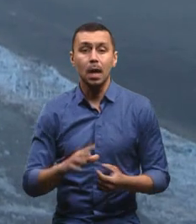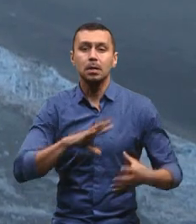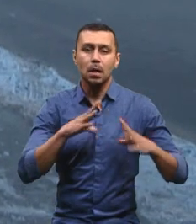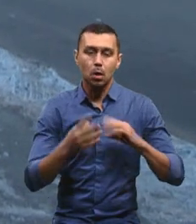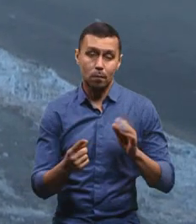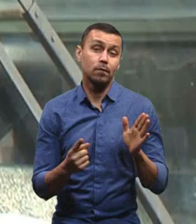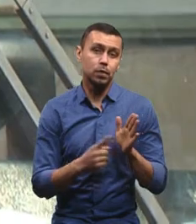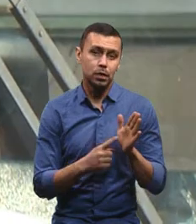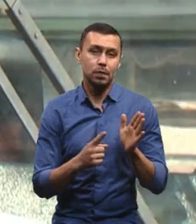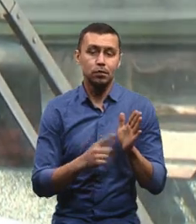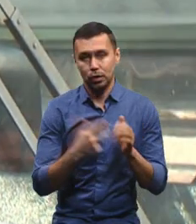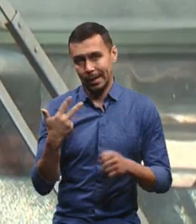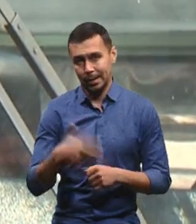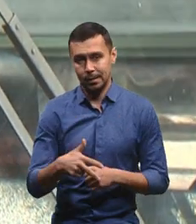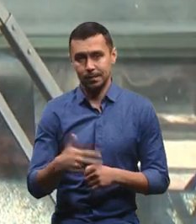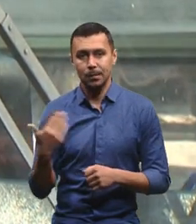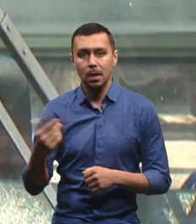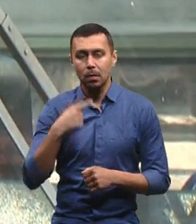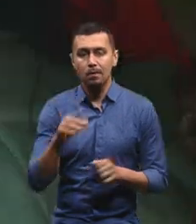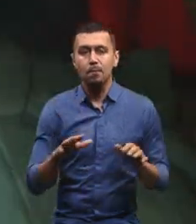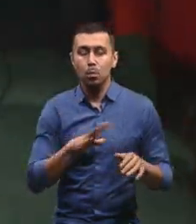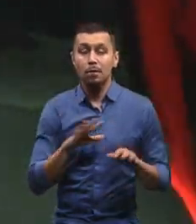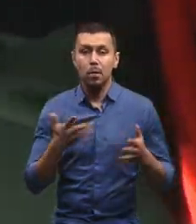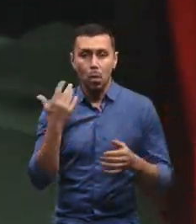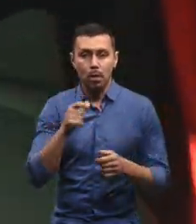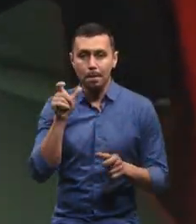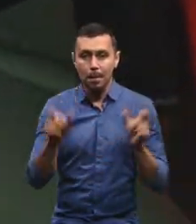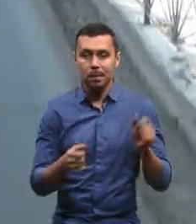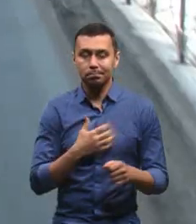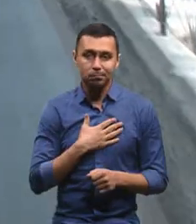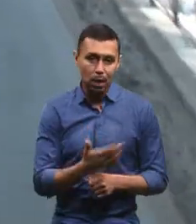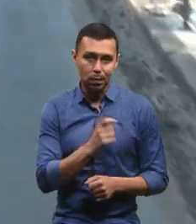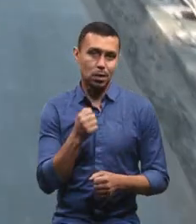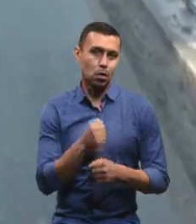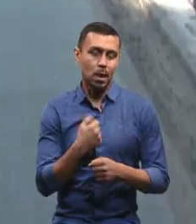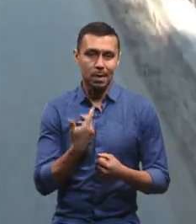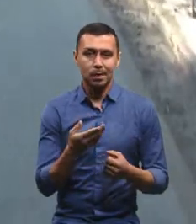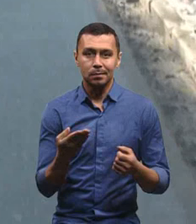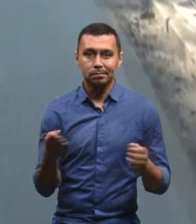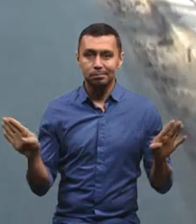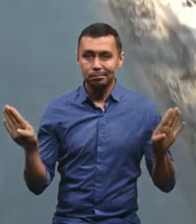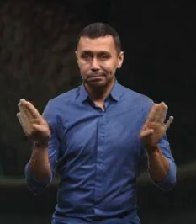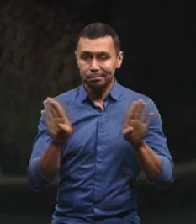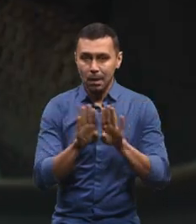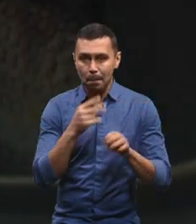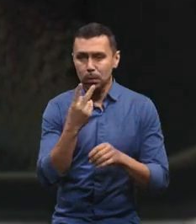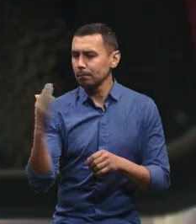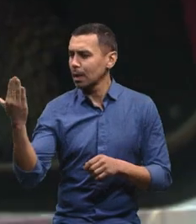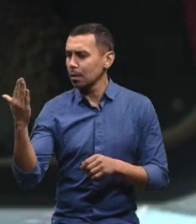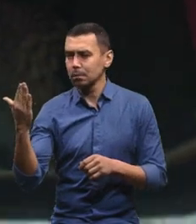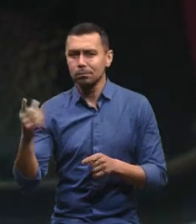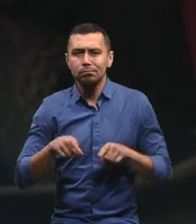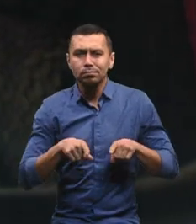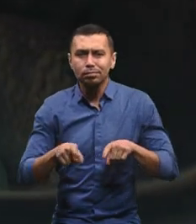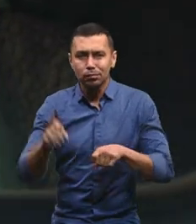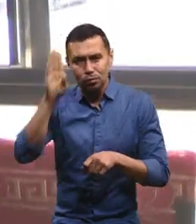ТОВ 6:30 за словами Ольги були випадки коли пасажири дякували їй за роботу Я вже закриваю двері Я бачу в дзеркало щоб біжить машина